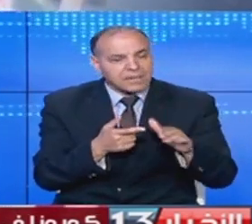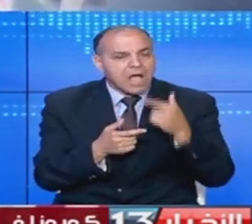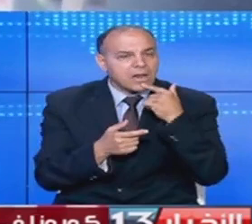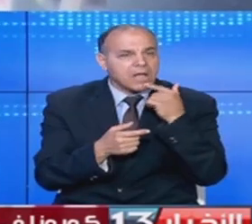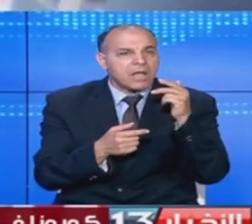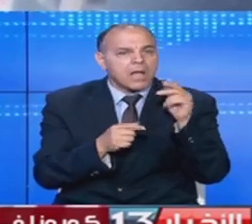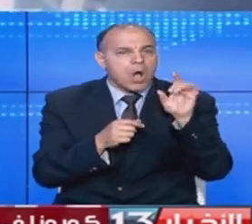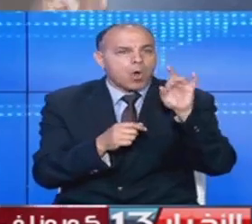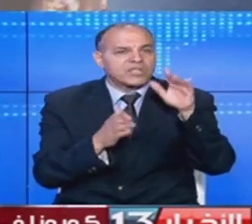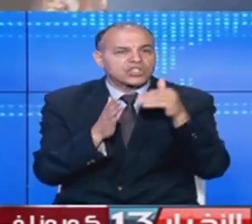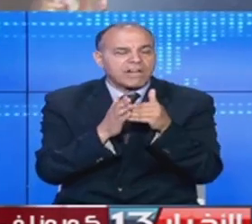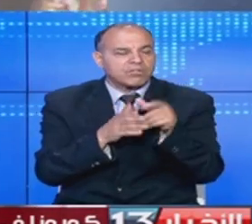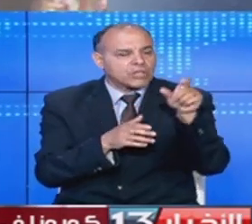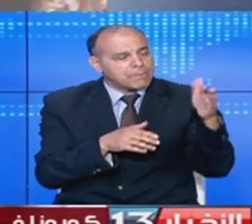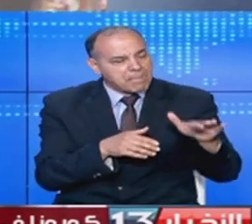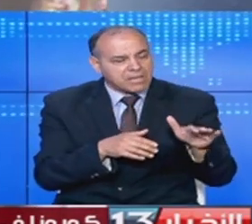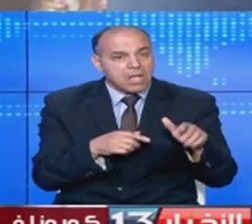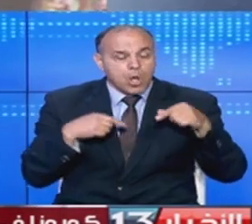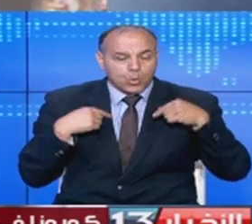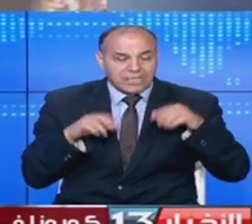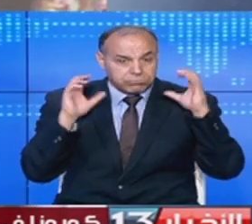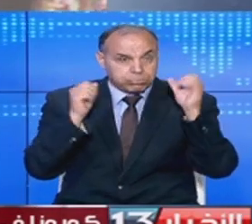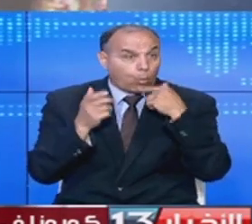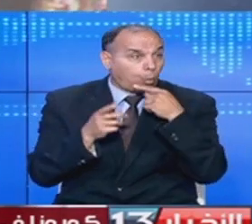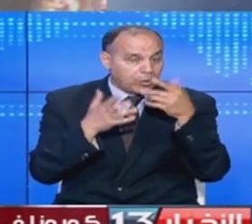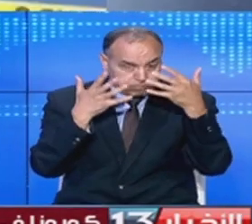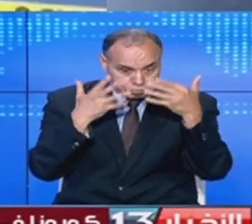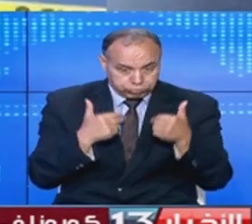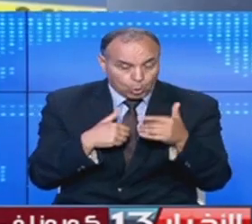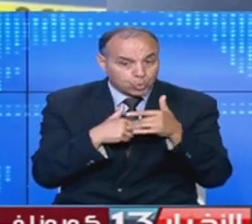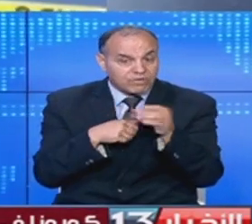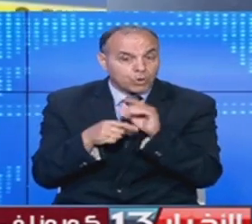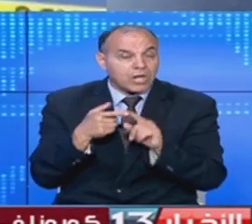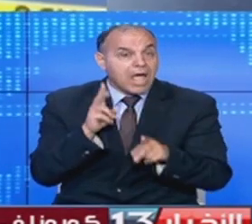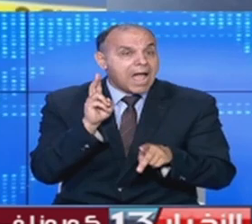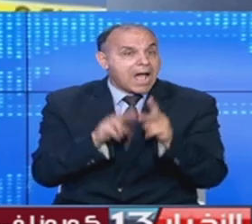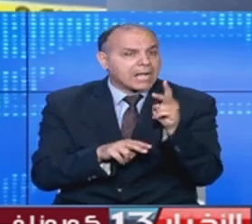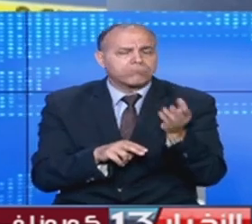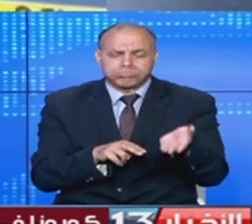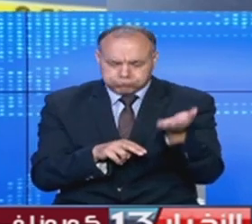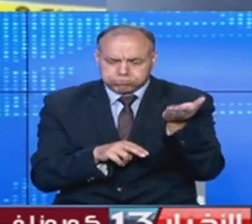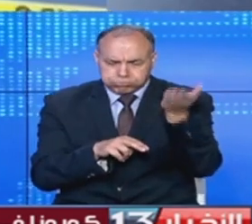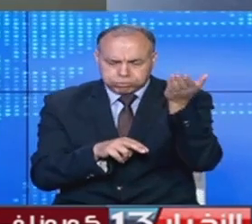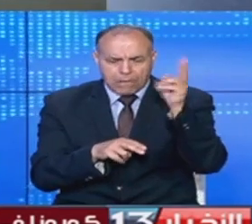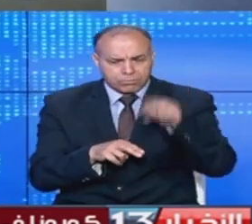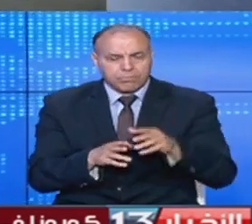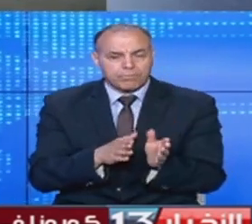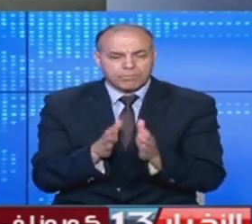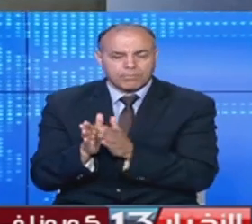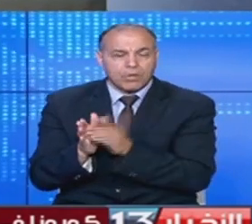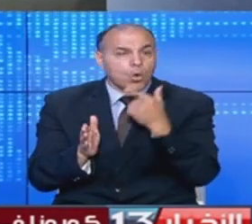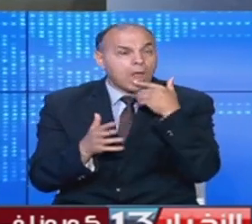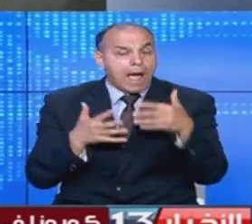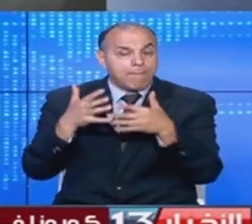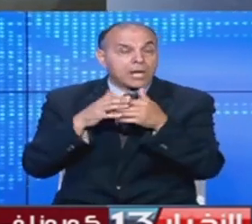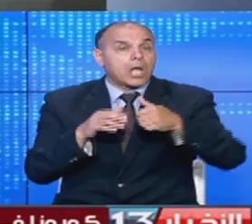من 15 ألف. وتقول الحكومة إن العدد الحقيقي للمصابين أعلى بكثير من العدد الرسمي. وتتصدر